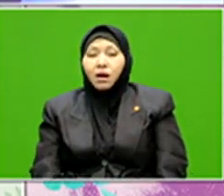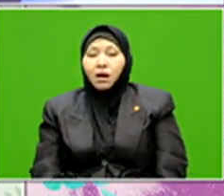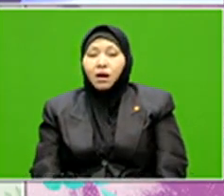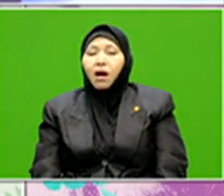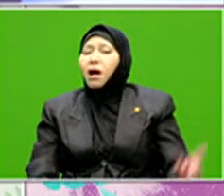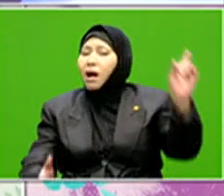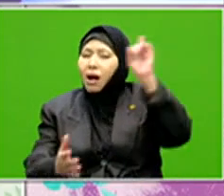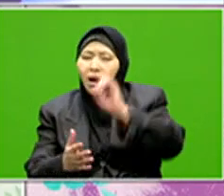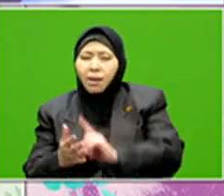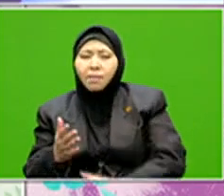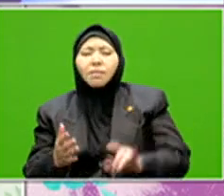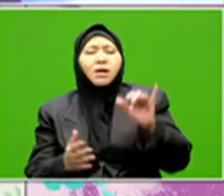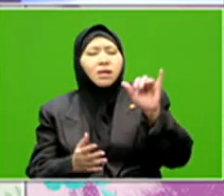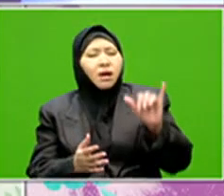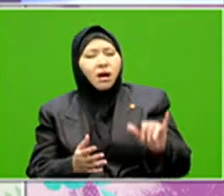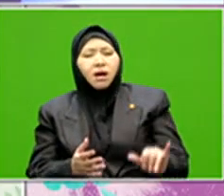أن